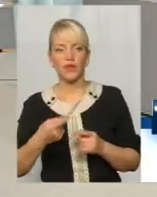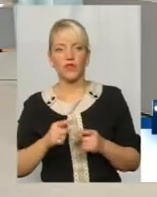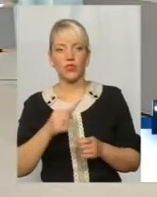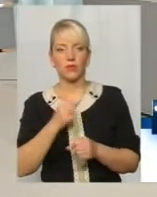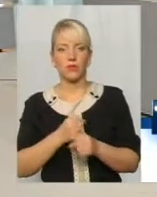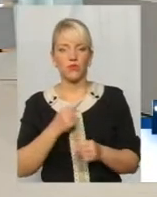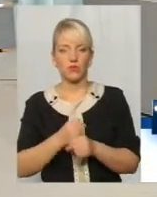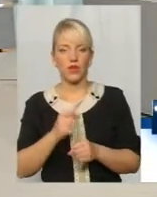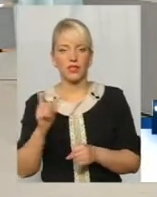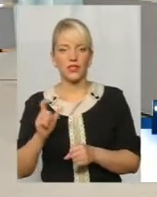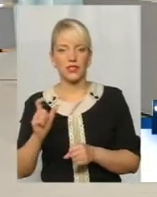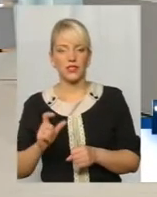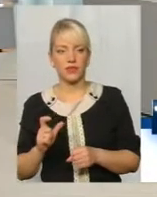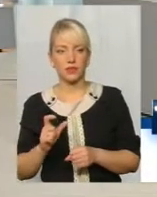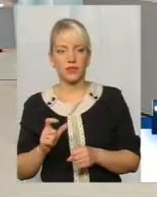працювали з